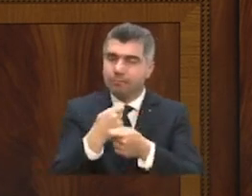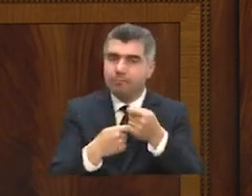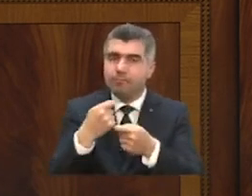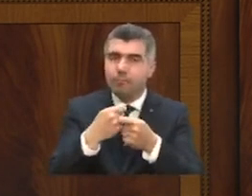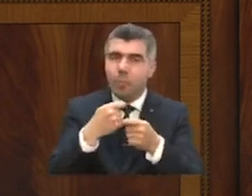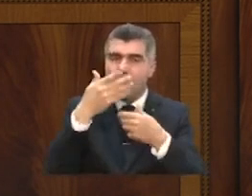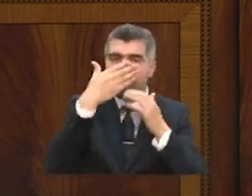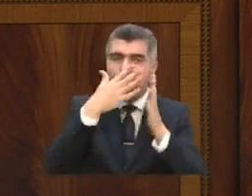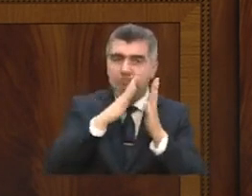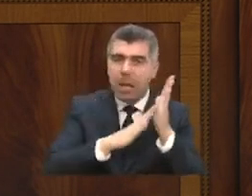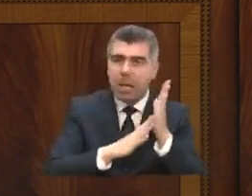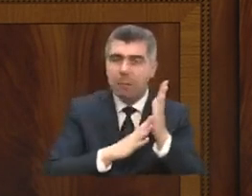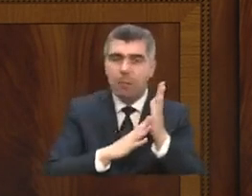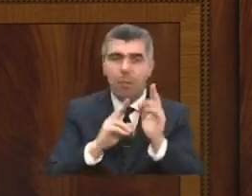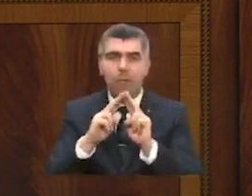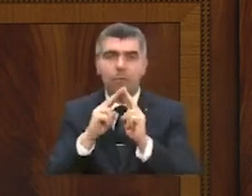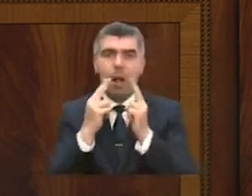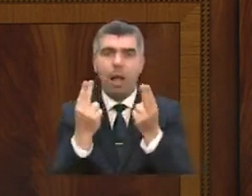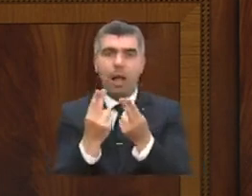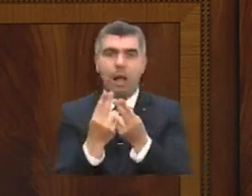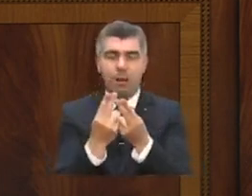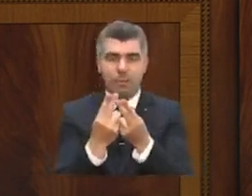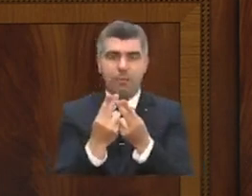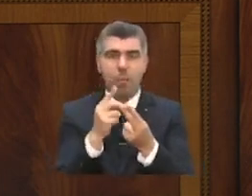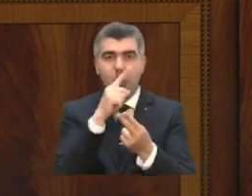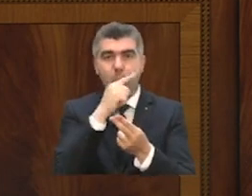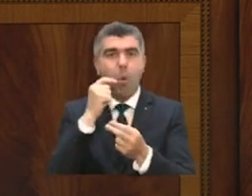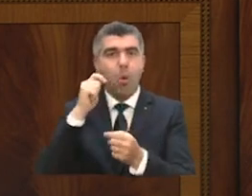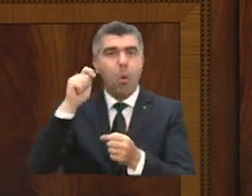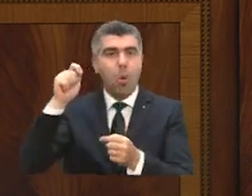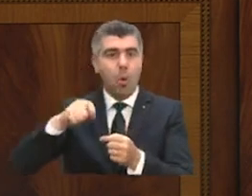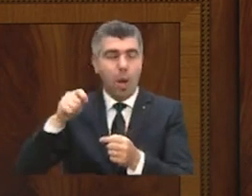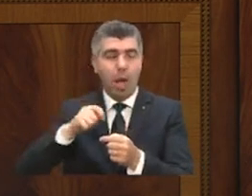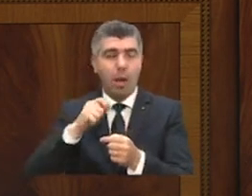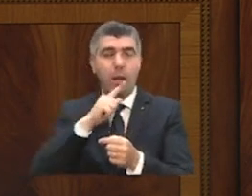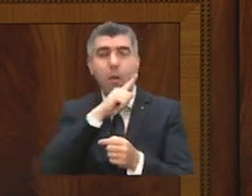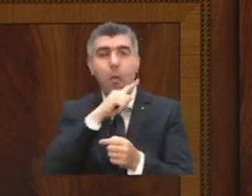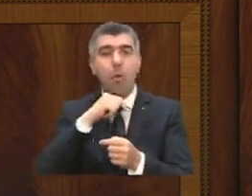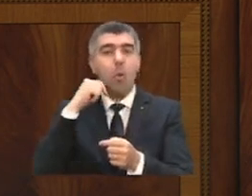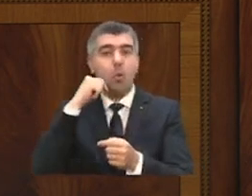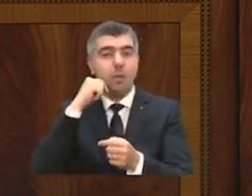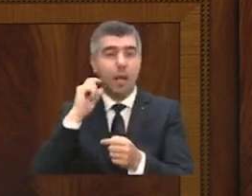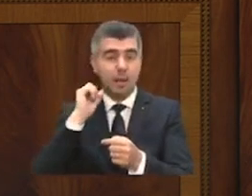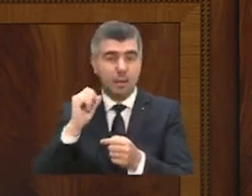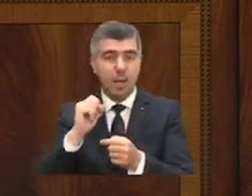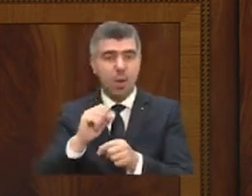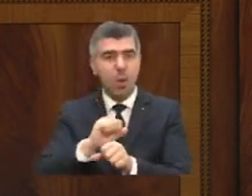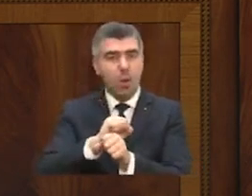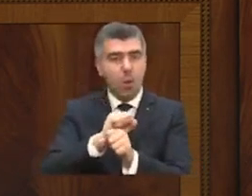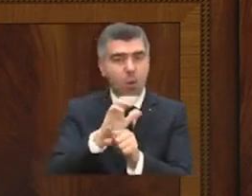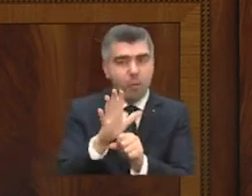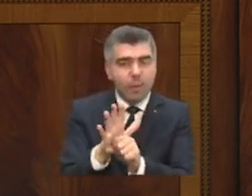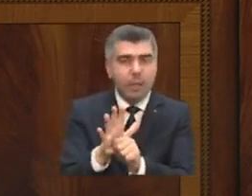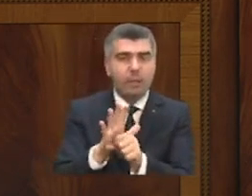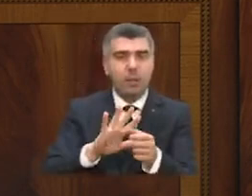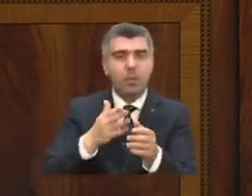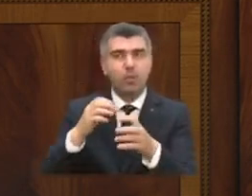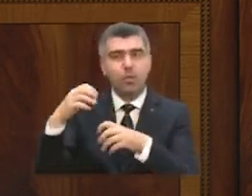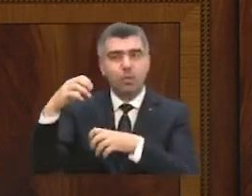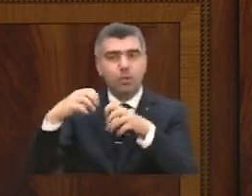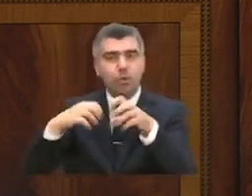والعالمي، ولا شك أن الأزمة الروسية والأوكرانية ومرحلة ما بعد كوفيد وتداعيات ضعف